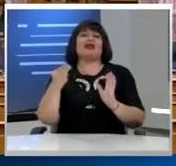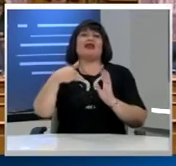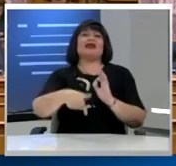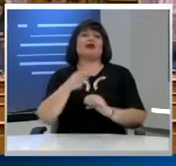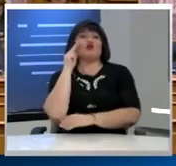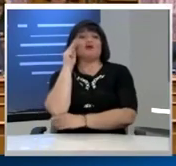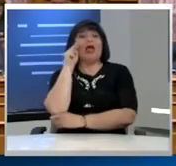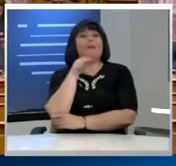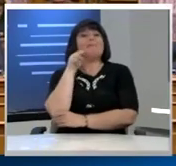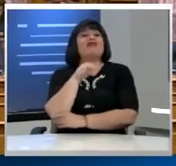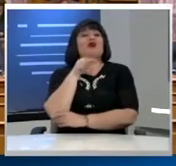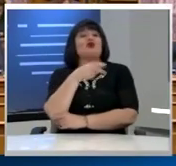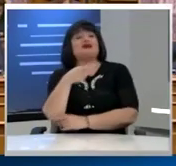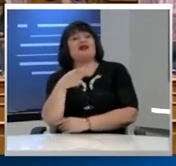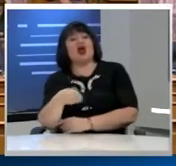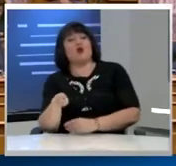Γενικού Επιθεωρητή